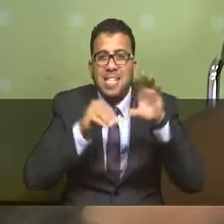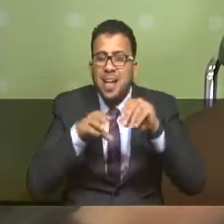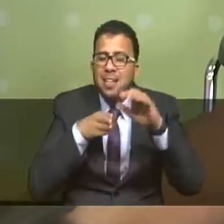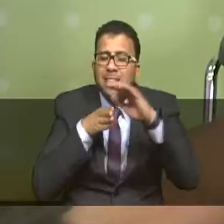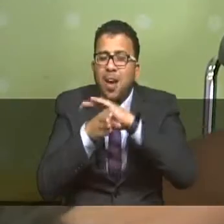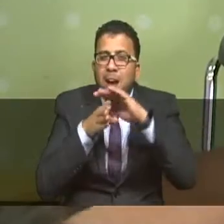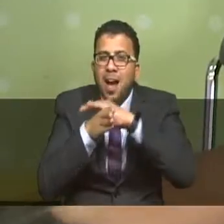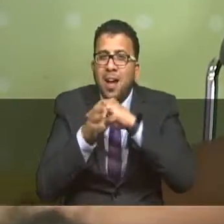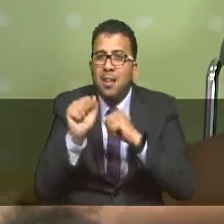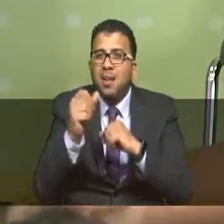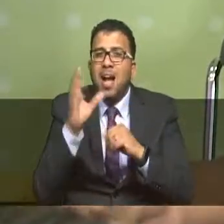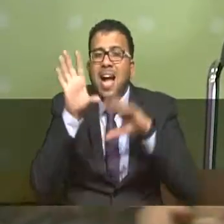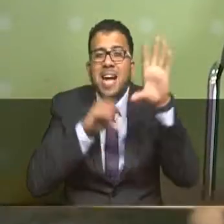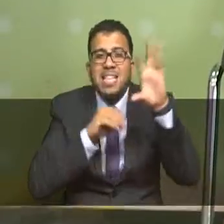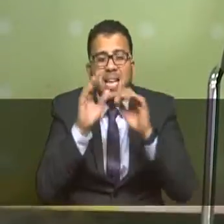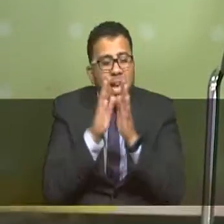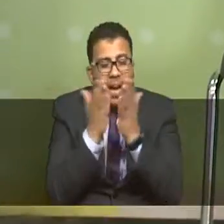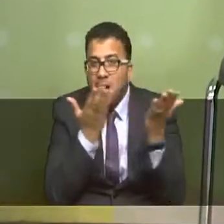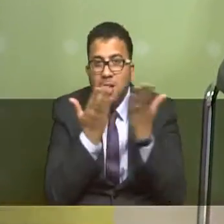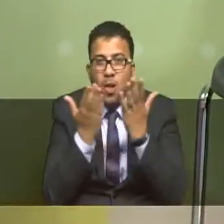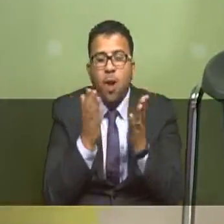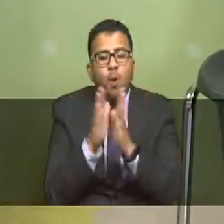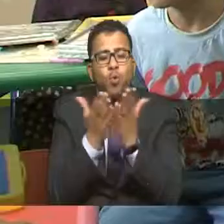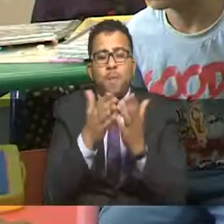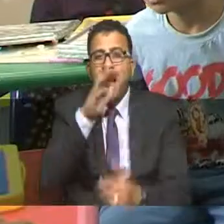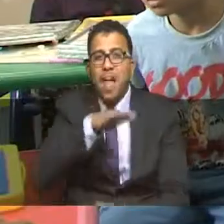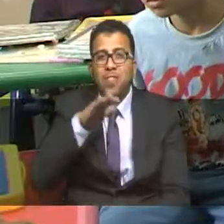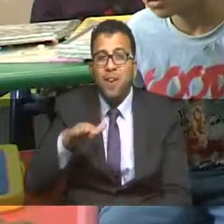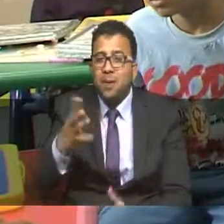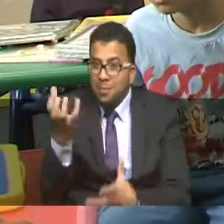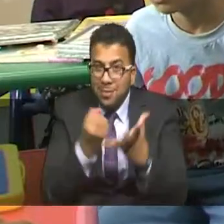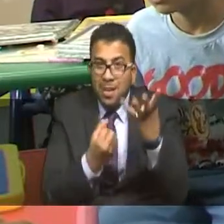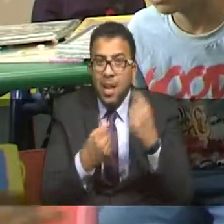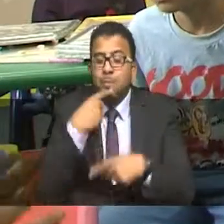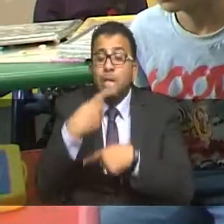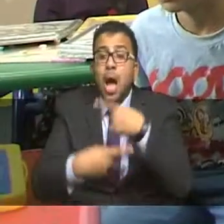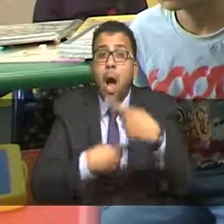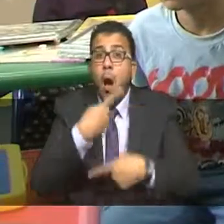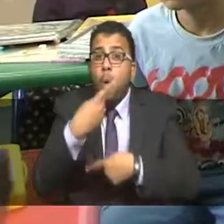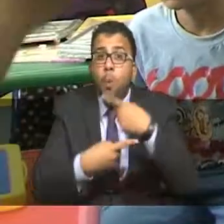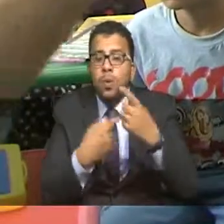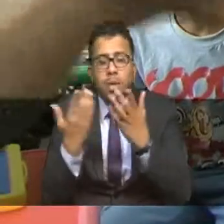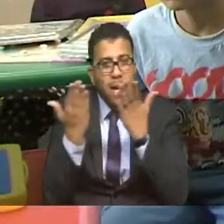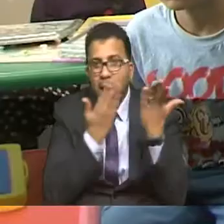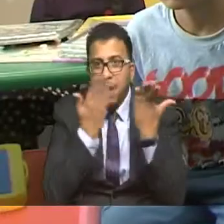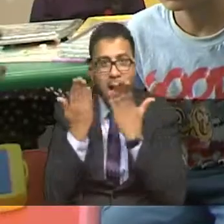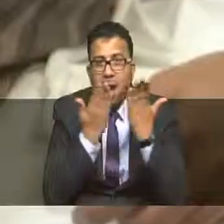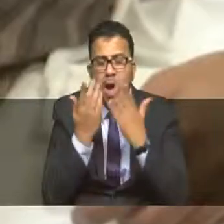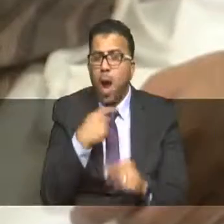الداخلية لقراءة القصص وكتب الأطفال لجذب الأطفال وتعويده على القراءة